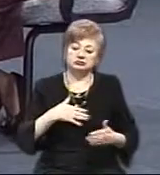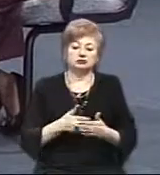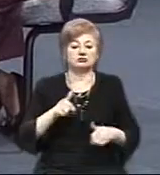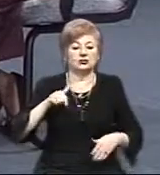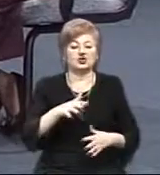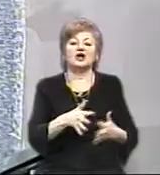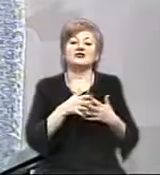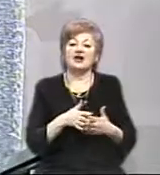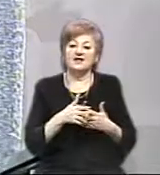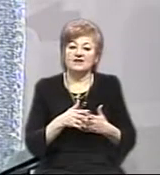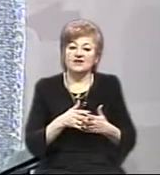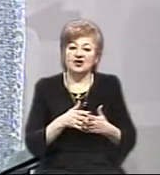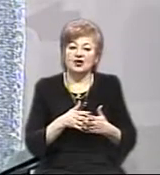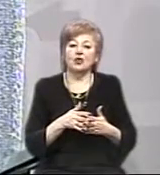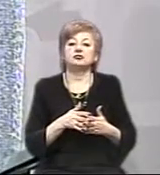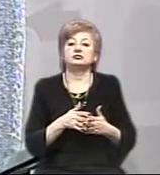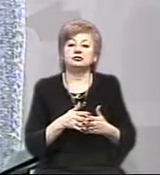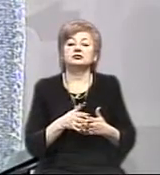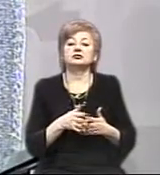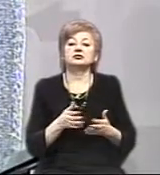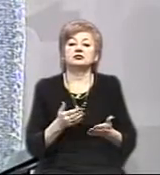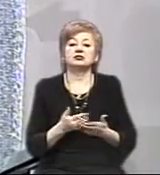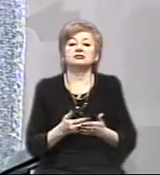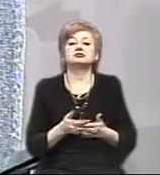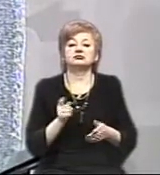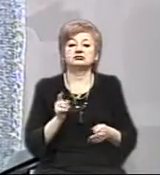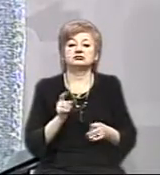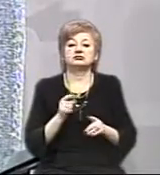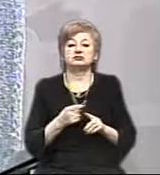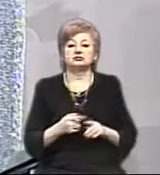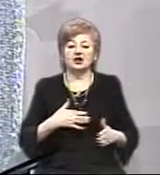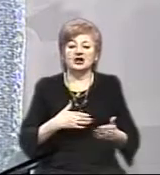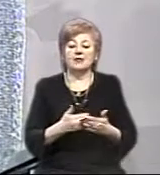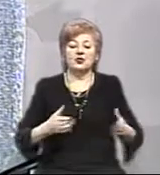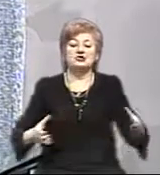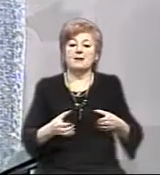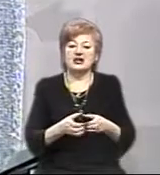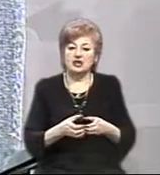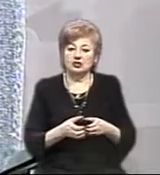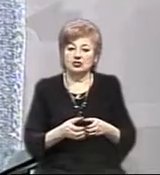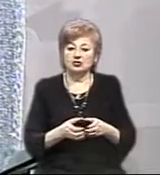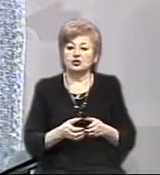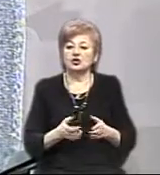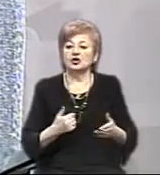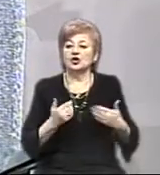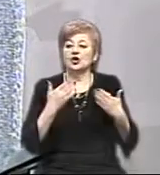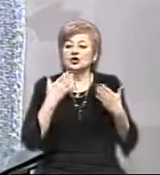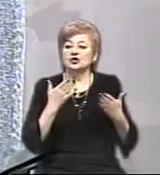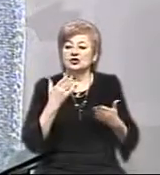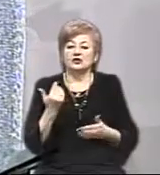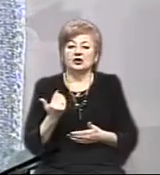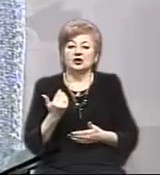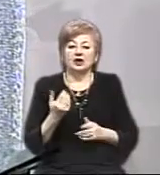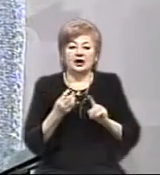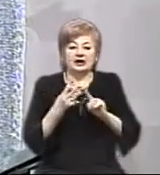фронт. Спочатку як медична інструкторка, згодом як бійчиня добровольчого батальйону. І я зачитаю ціль третього